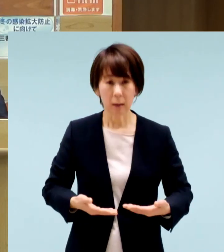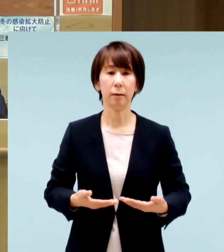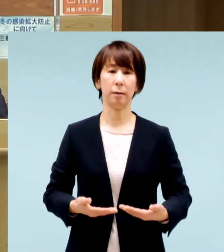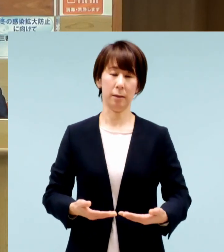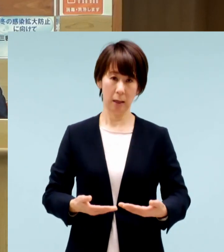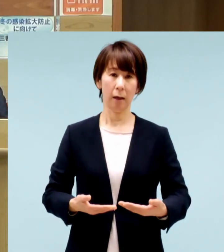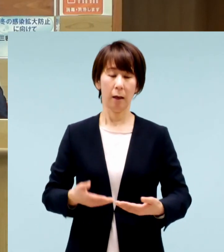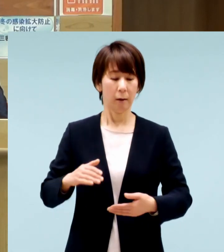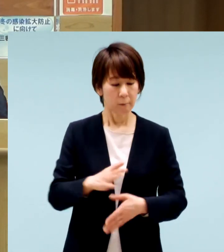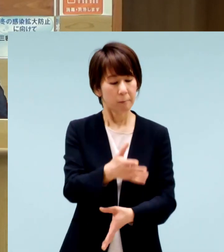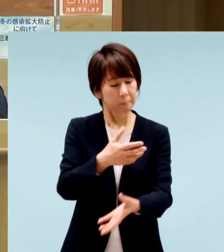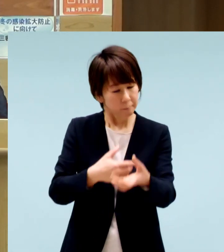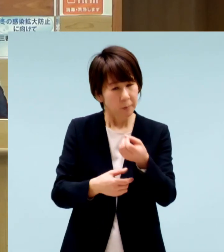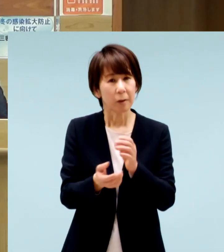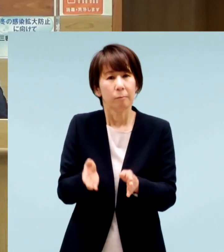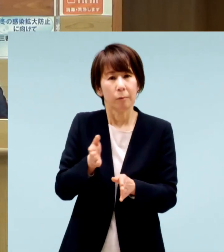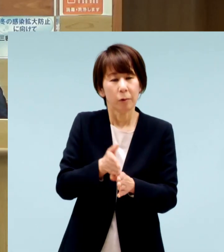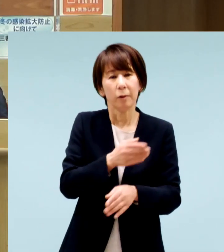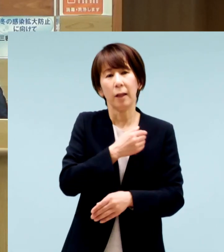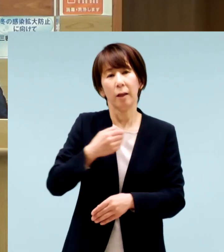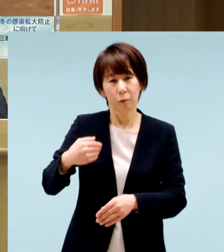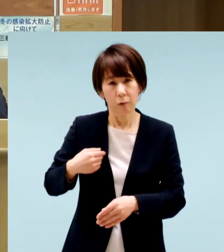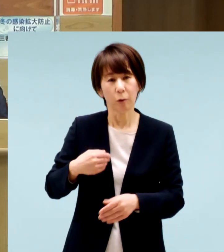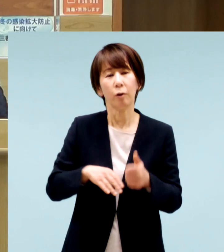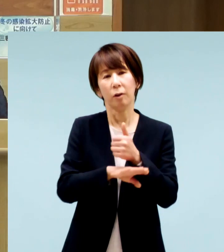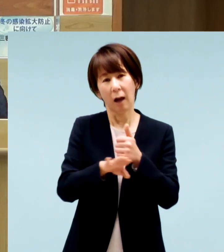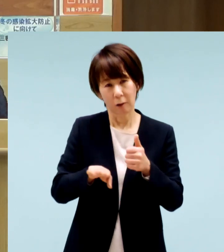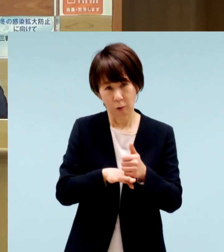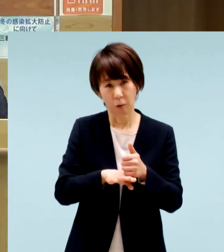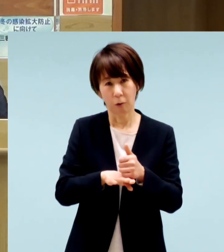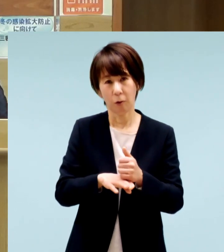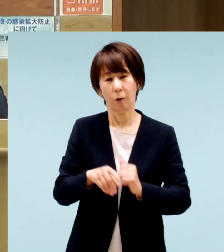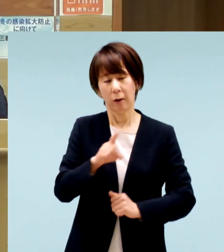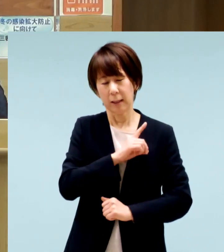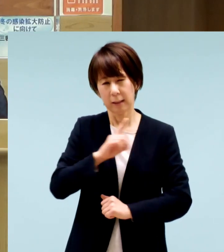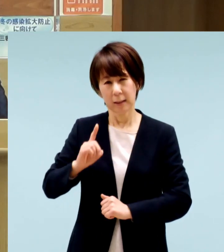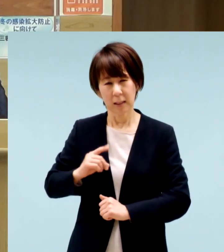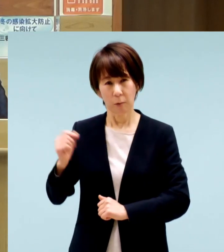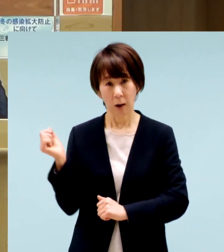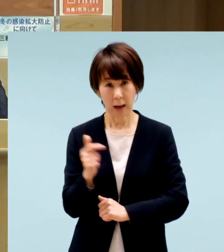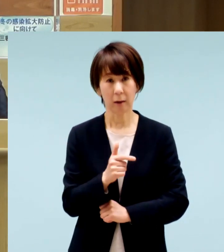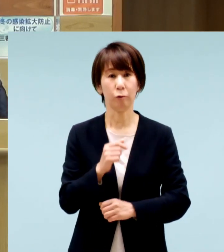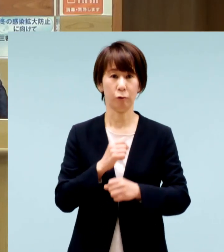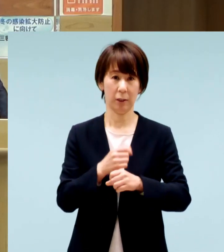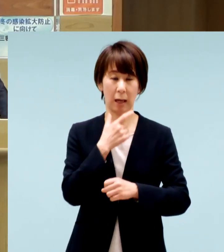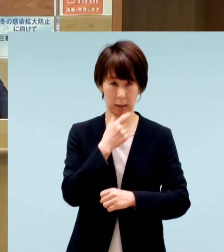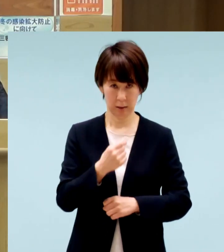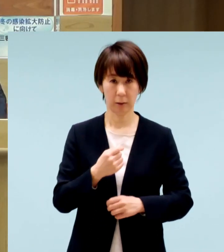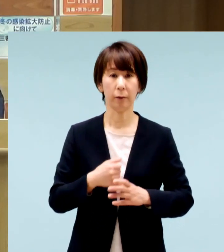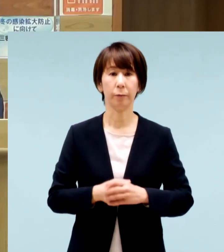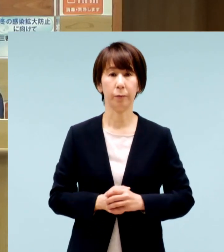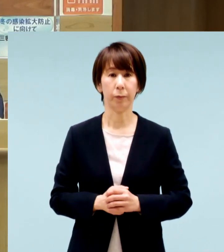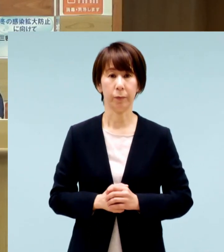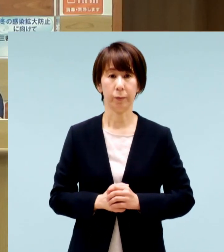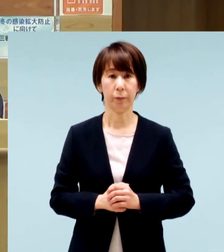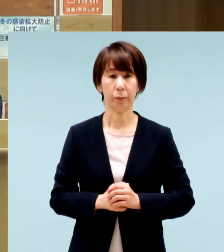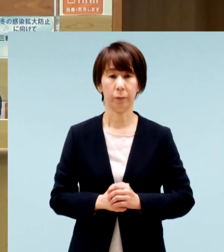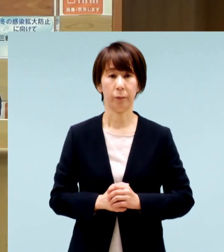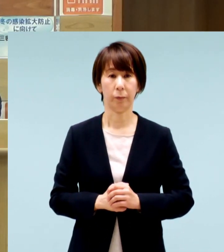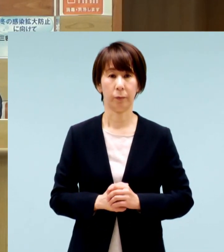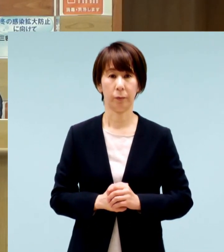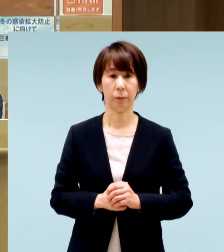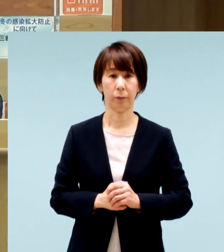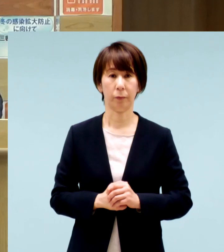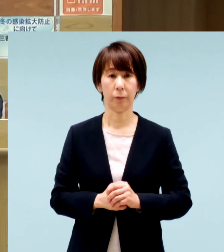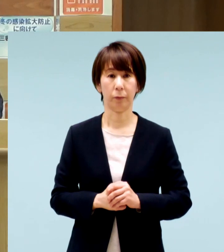った環境を一日も早く、作っていきたいというふうに考えています。 他にご質問ござい